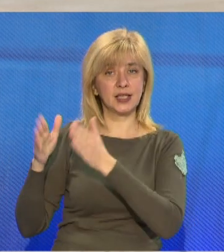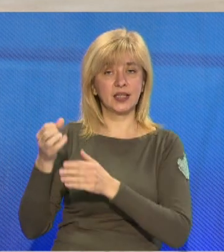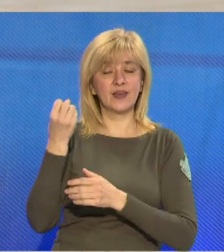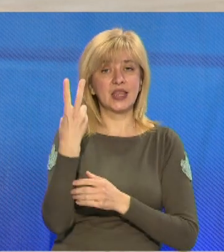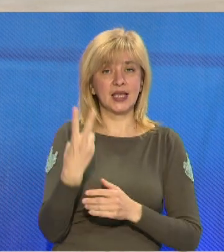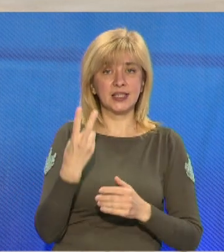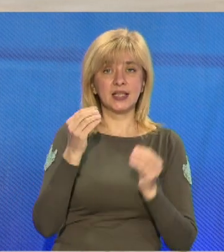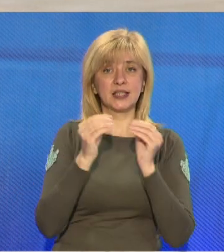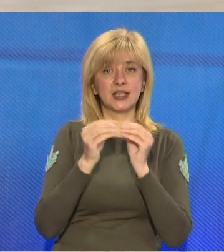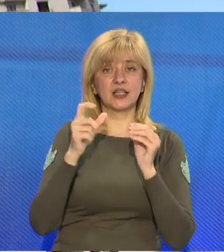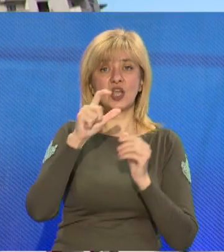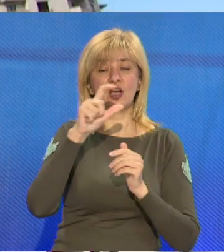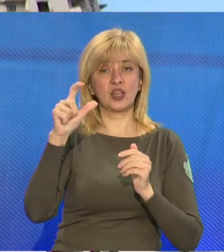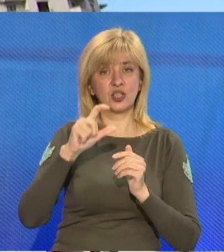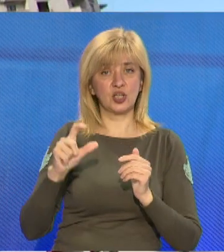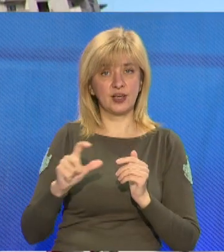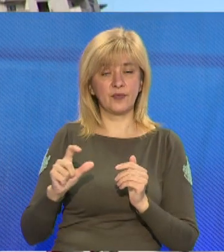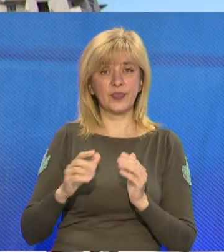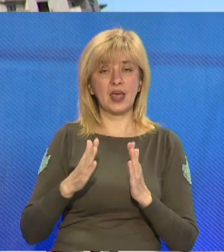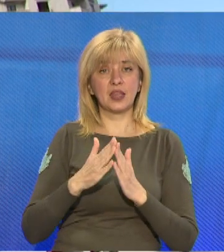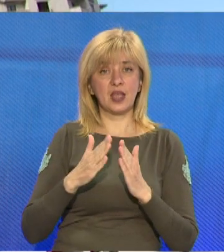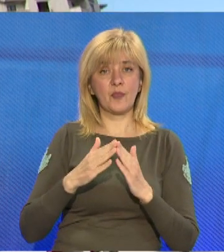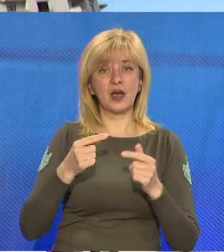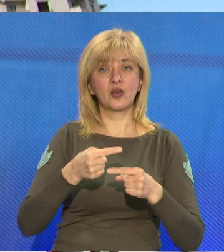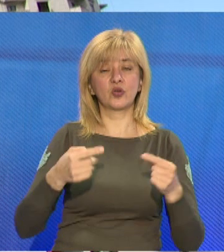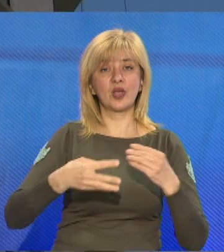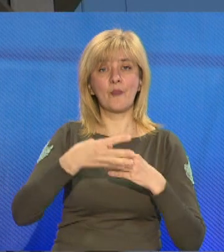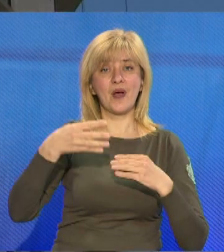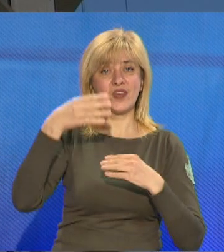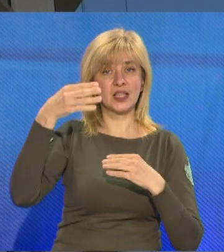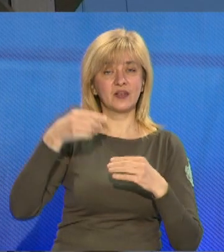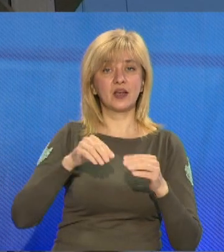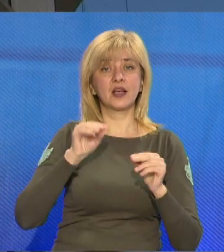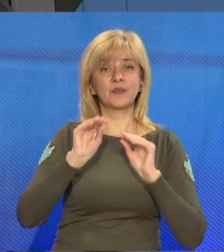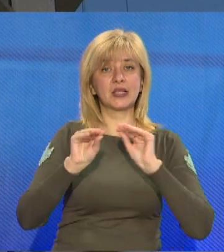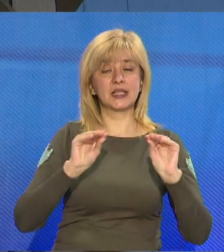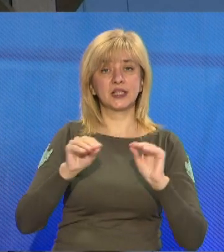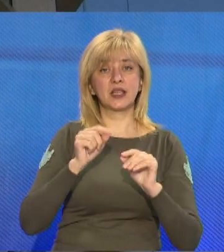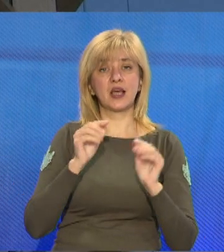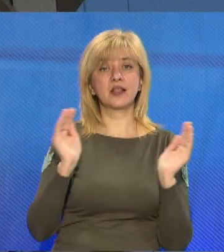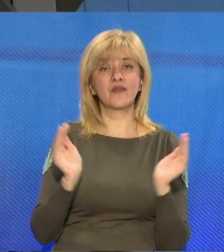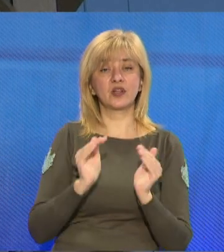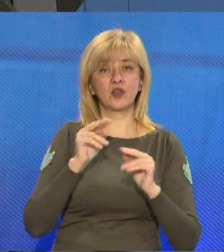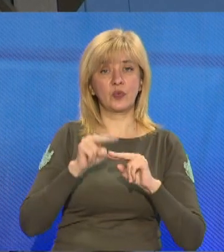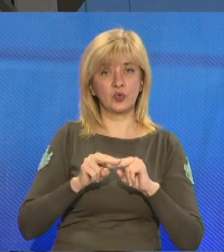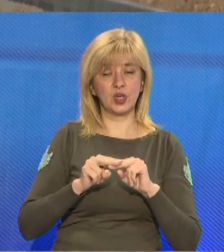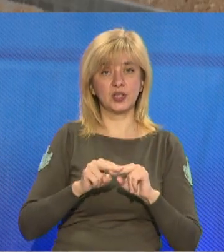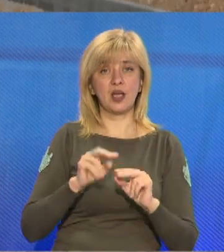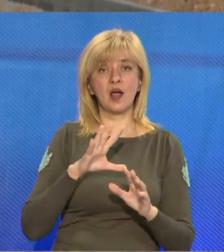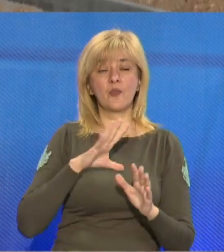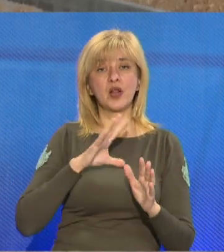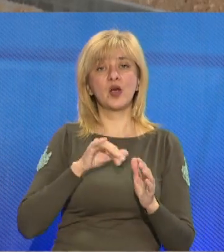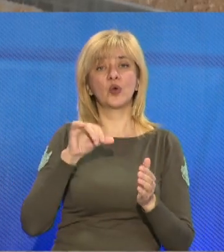ведутся отделочные работы. Домы разной поверхности разместились на невеликом участке. При их проектировании были уличены особливости